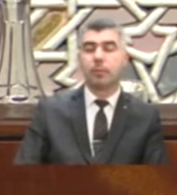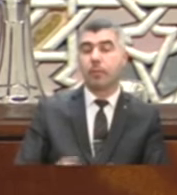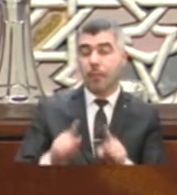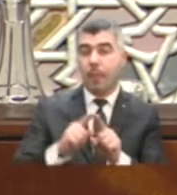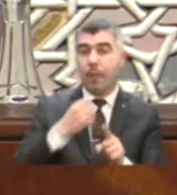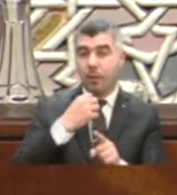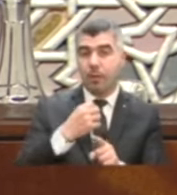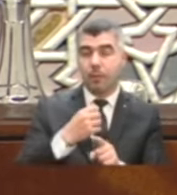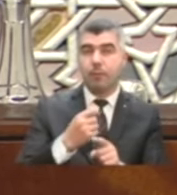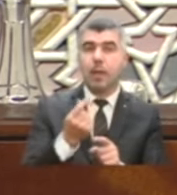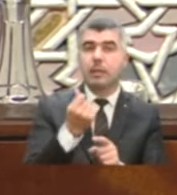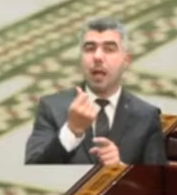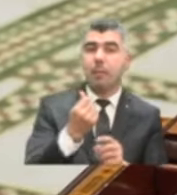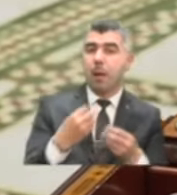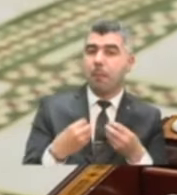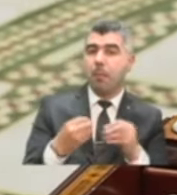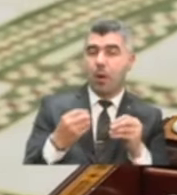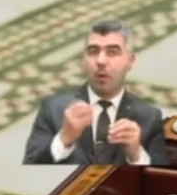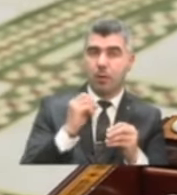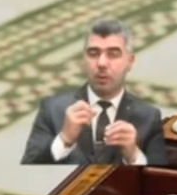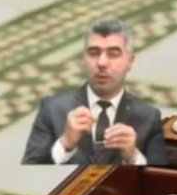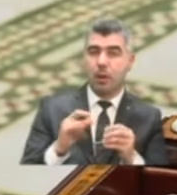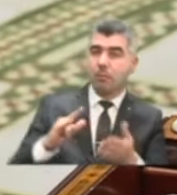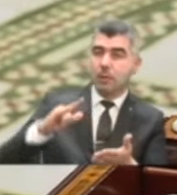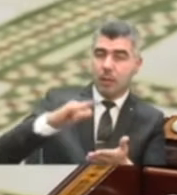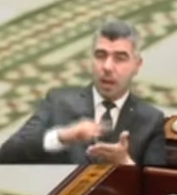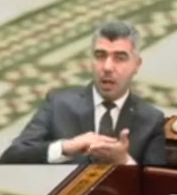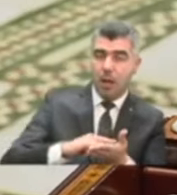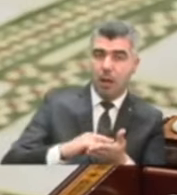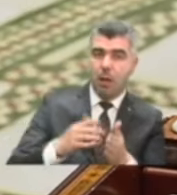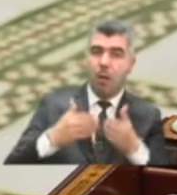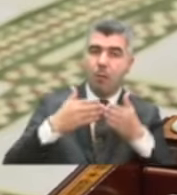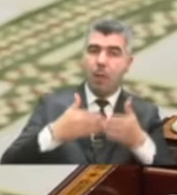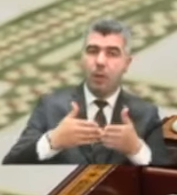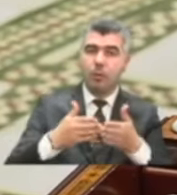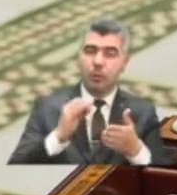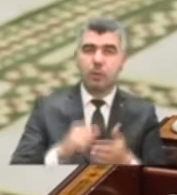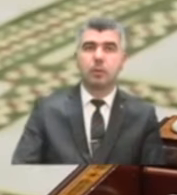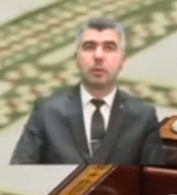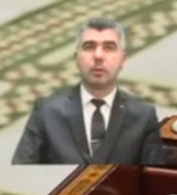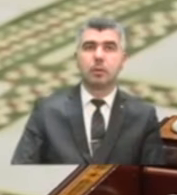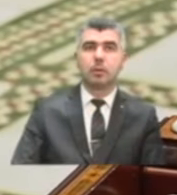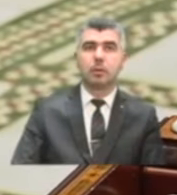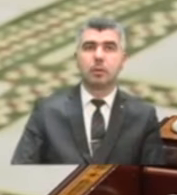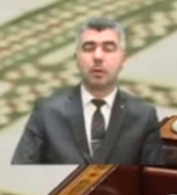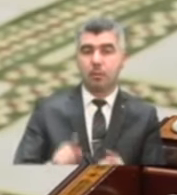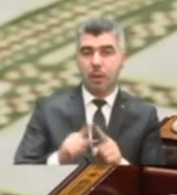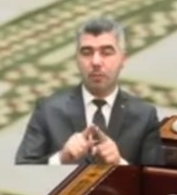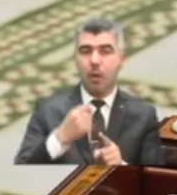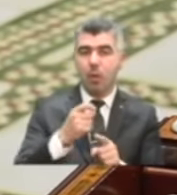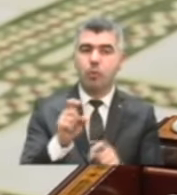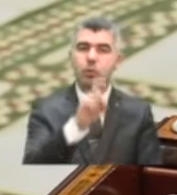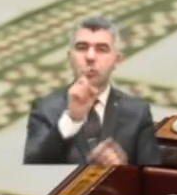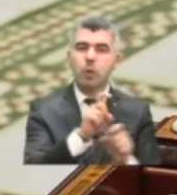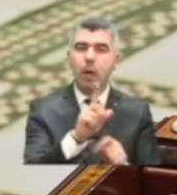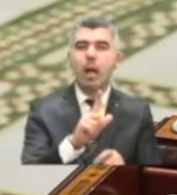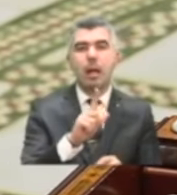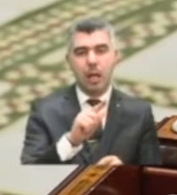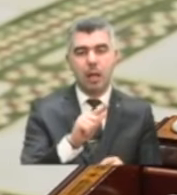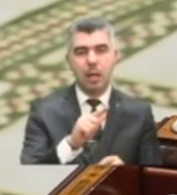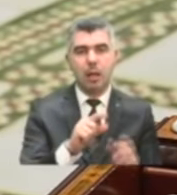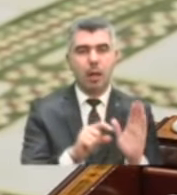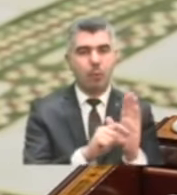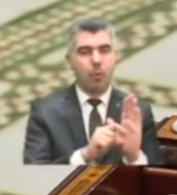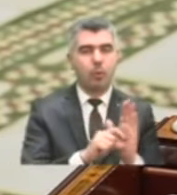النقطة ديال الأثمنة ديال التذاكر لا بالنسبة للنقل الجوي ولا بالنسبة للنقل البحري، غادي نرجعوا لها لأنه كاين أسئلة في